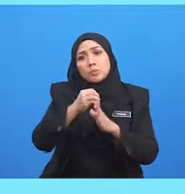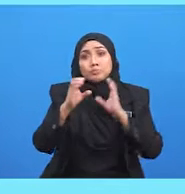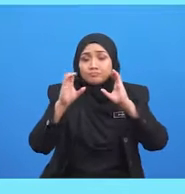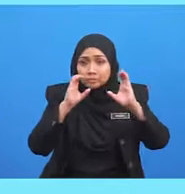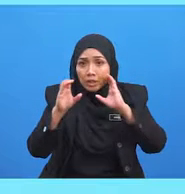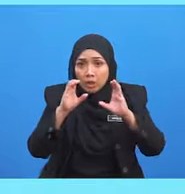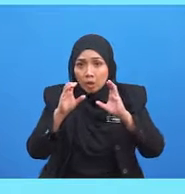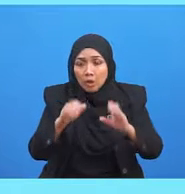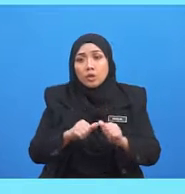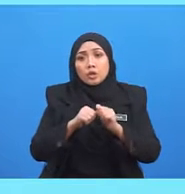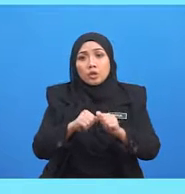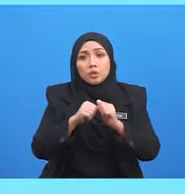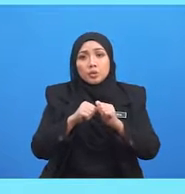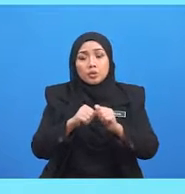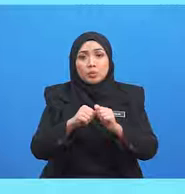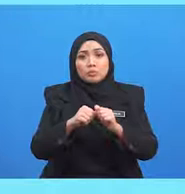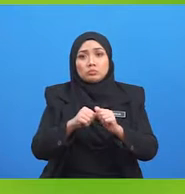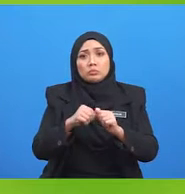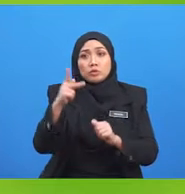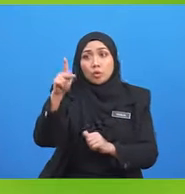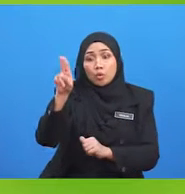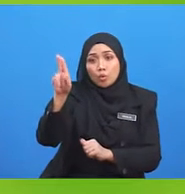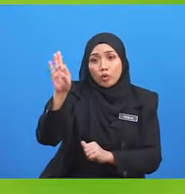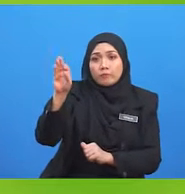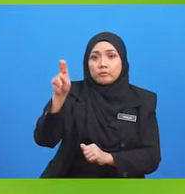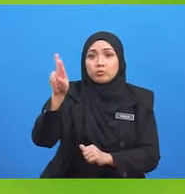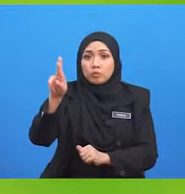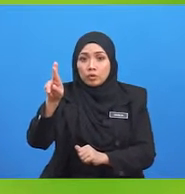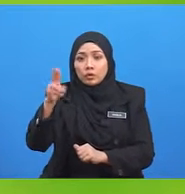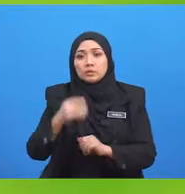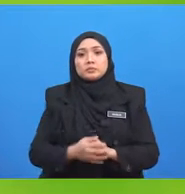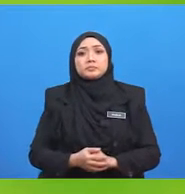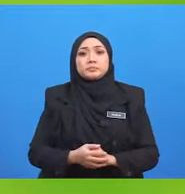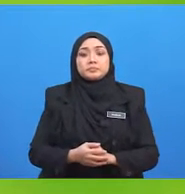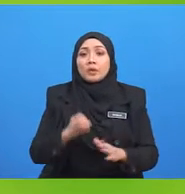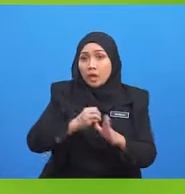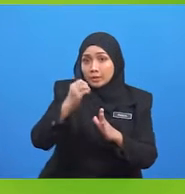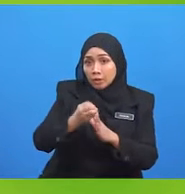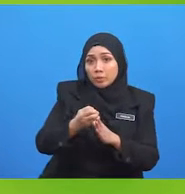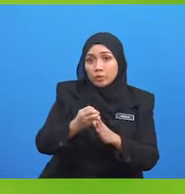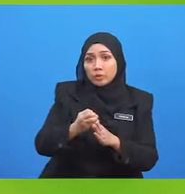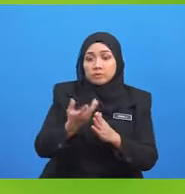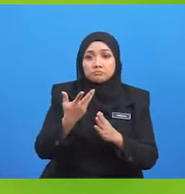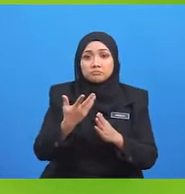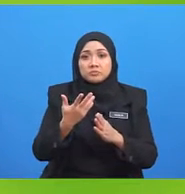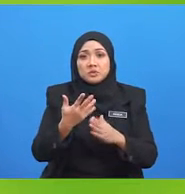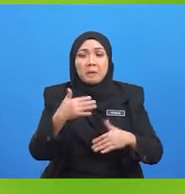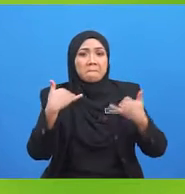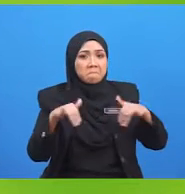mempersendakan hukum hakam Islam. Okey murid-murid, ini adalah cara yang amat bahaya sekali